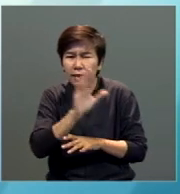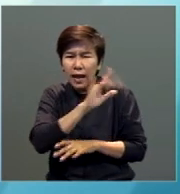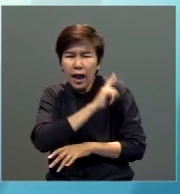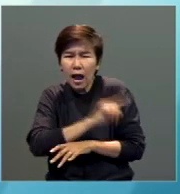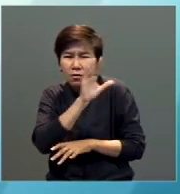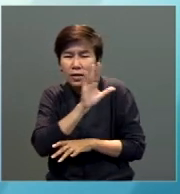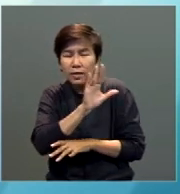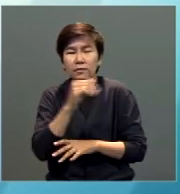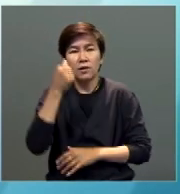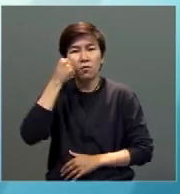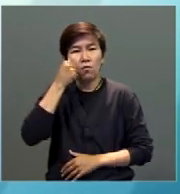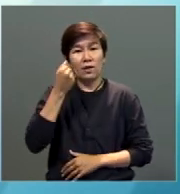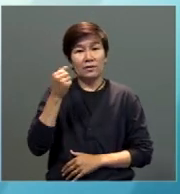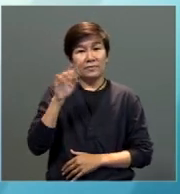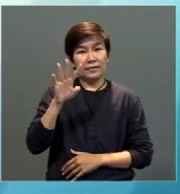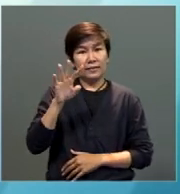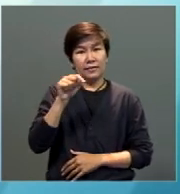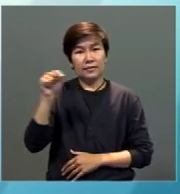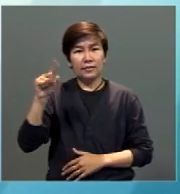วันนะครับถ้าออกมาเป็นสีออกจะอ่าเขาขาวออกเหลืองนิดหน่อยเนี่ยนะครับอันนี้มีรายงานอยู่ในช่วง14-28